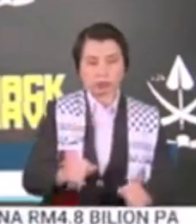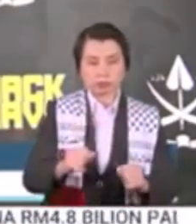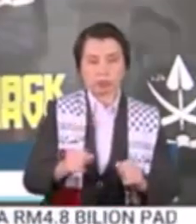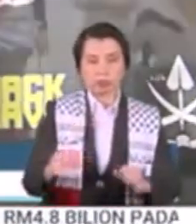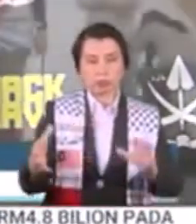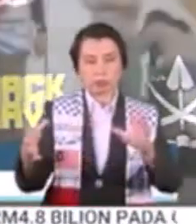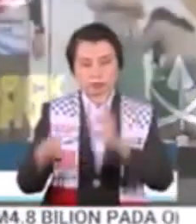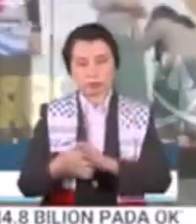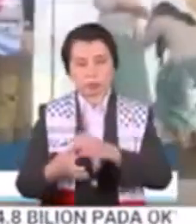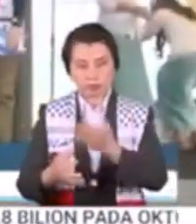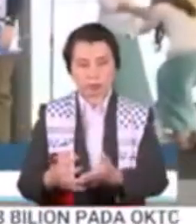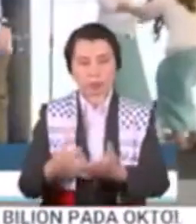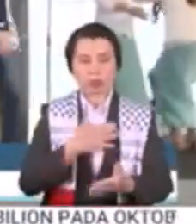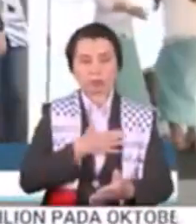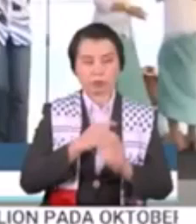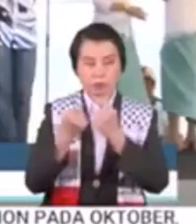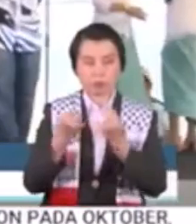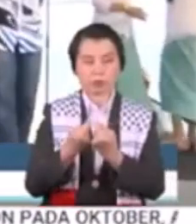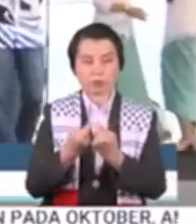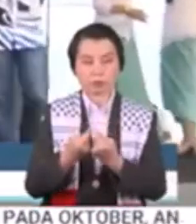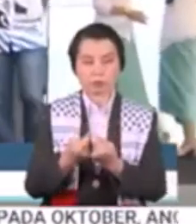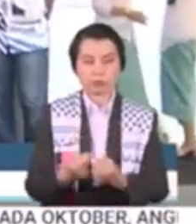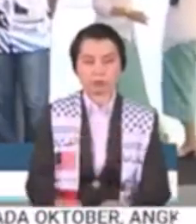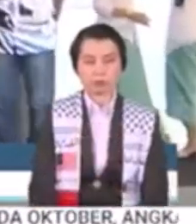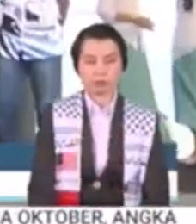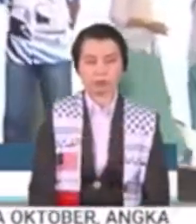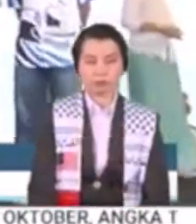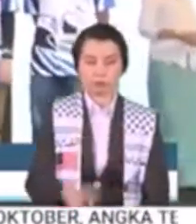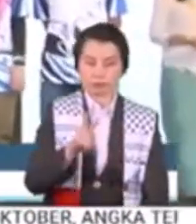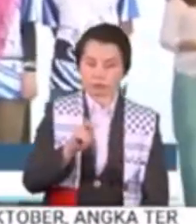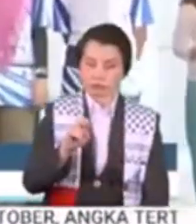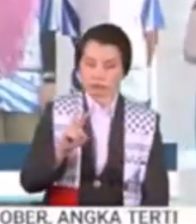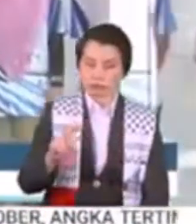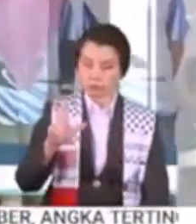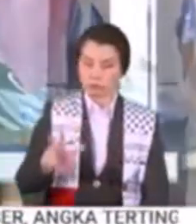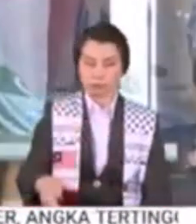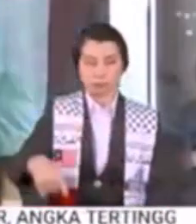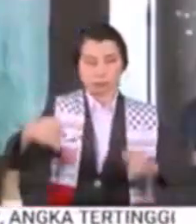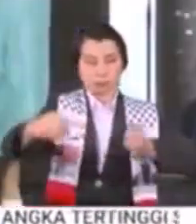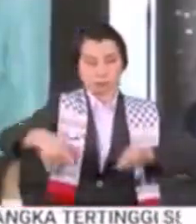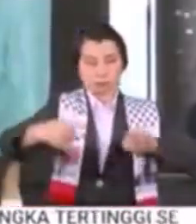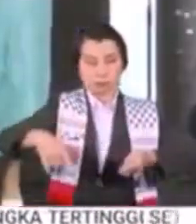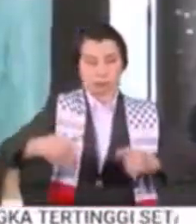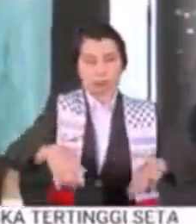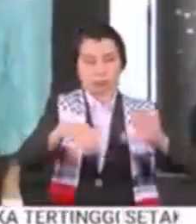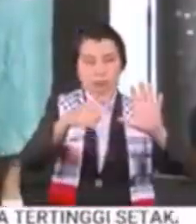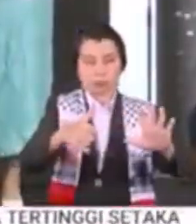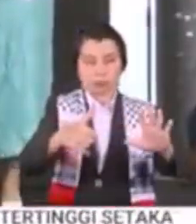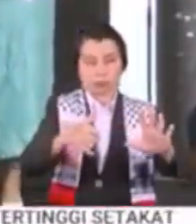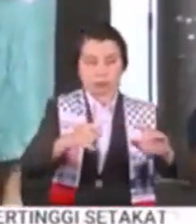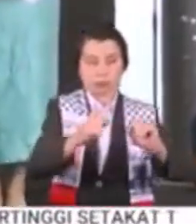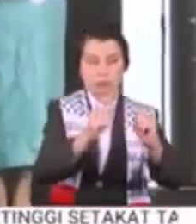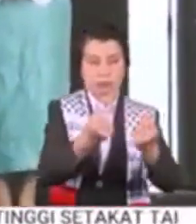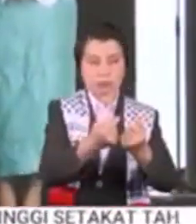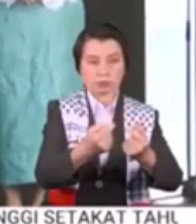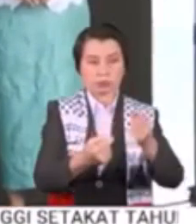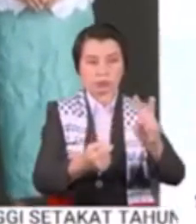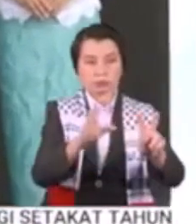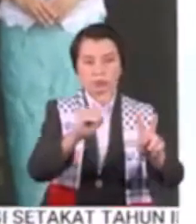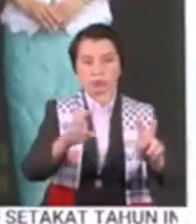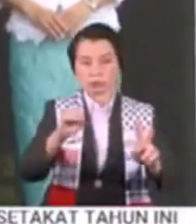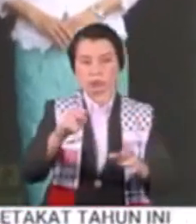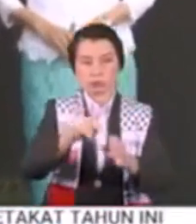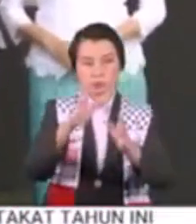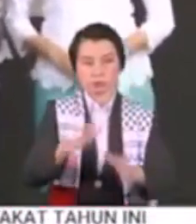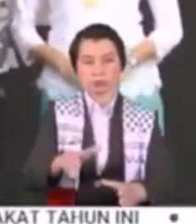diorang. Dengan tema Wake the Wave, Popik 2023 mempertandingkan 6 kategori, membabitkan 200 peserta